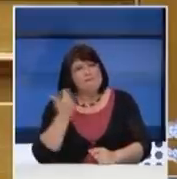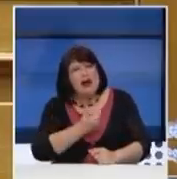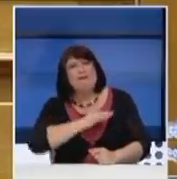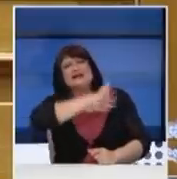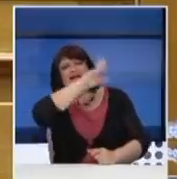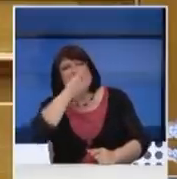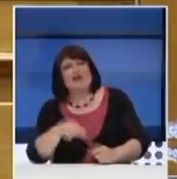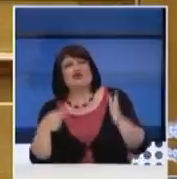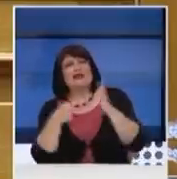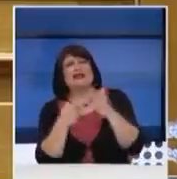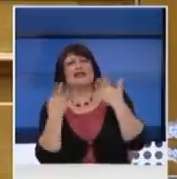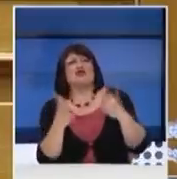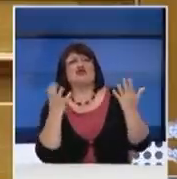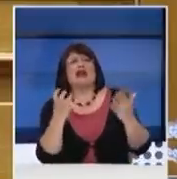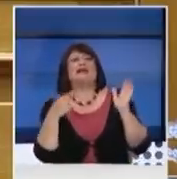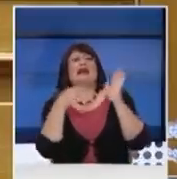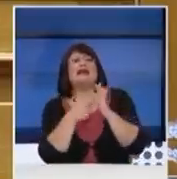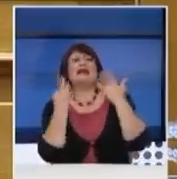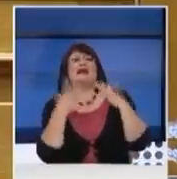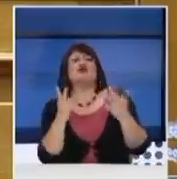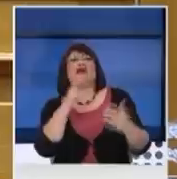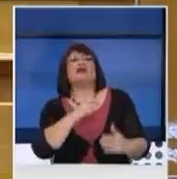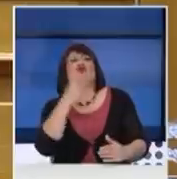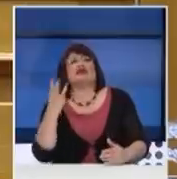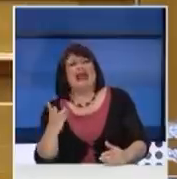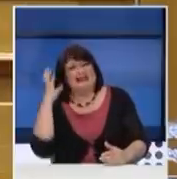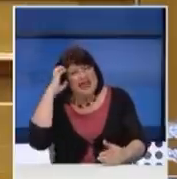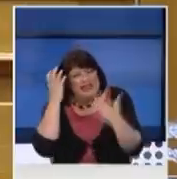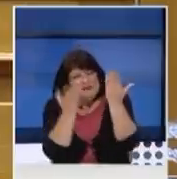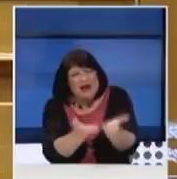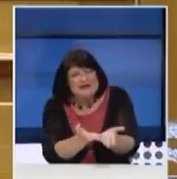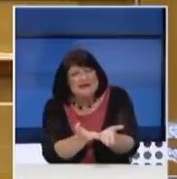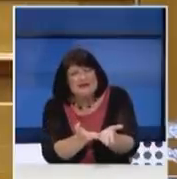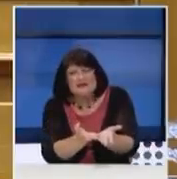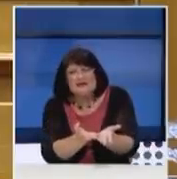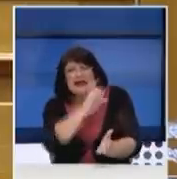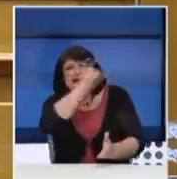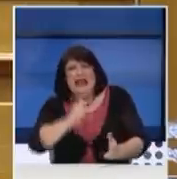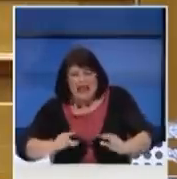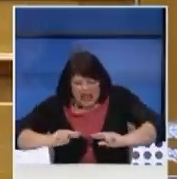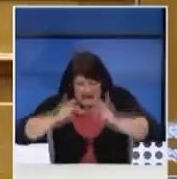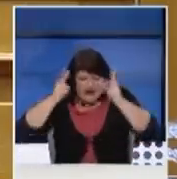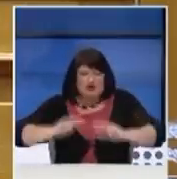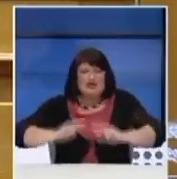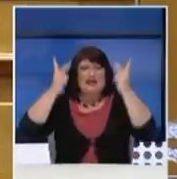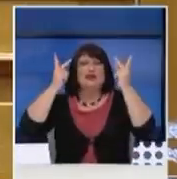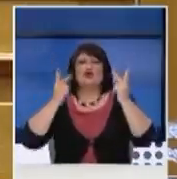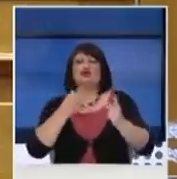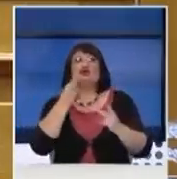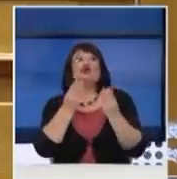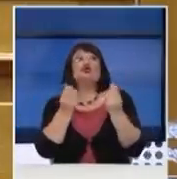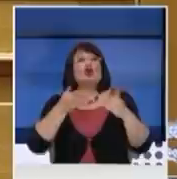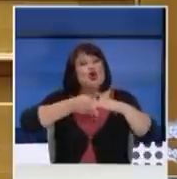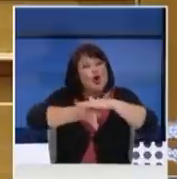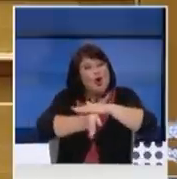αυτά. Το 40 θα μιλήσω. Το 23 τι μας κάνει στην Κιλικία. Πάντοτε, γιατί είναι εχθροί μας όμως. Γιατί είμαστε η πόρτα για να βγουν